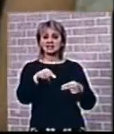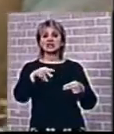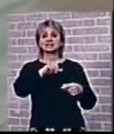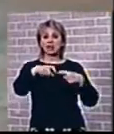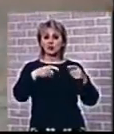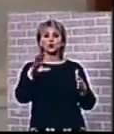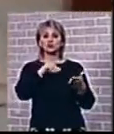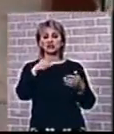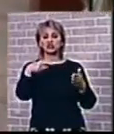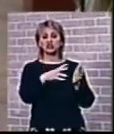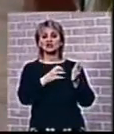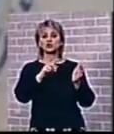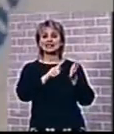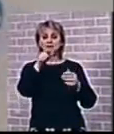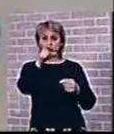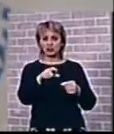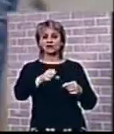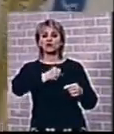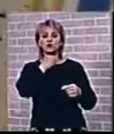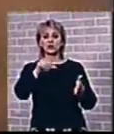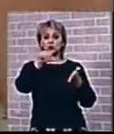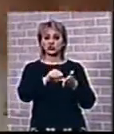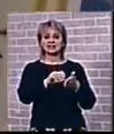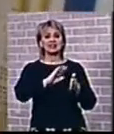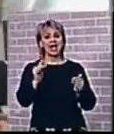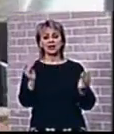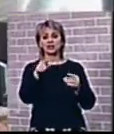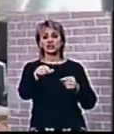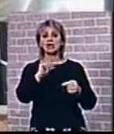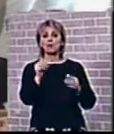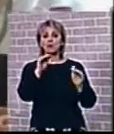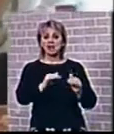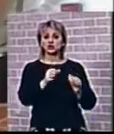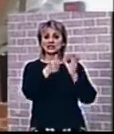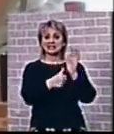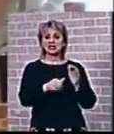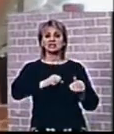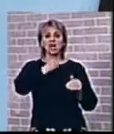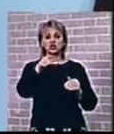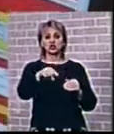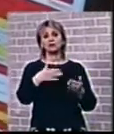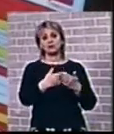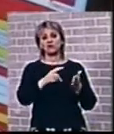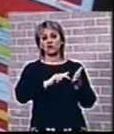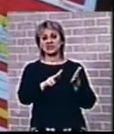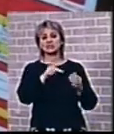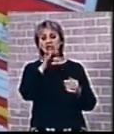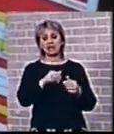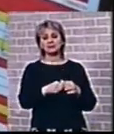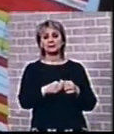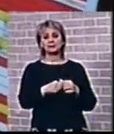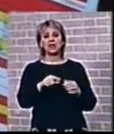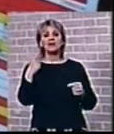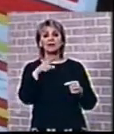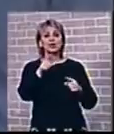забег успели 1970 человек. Возраст участников не ограничен. Самому младшему 16, старший разменял 8-й десяток.